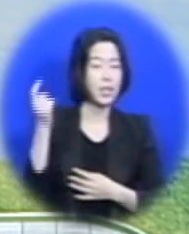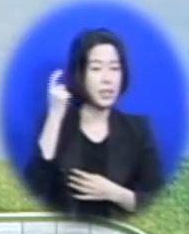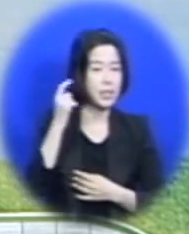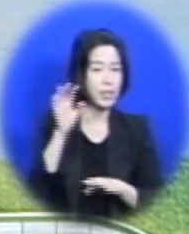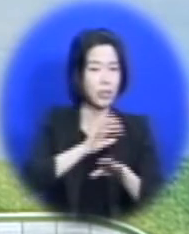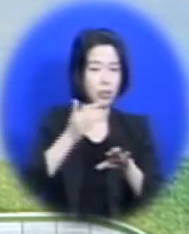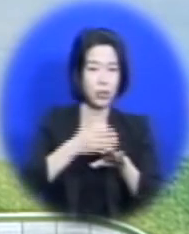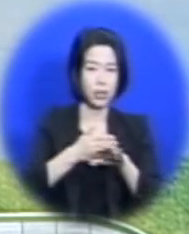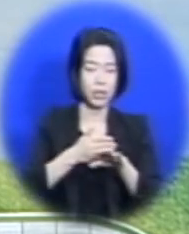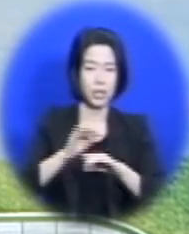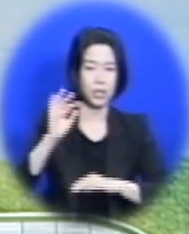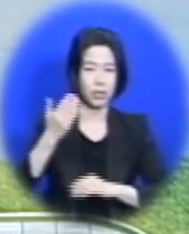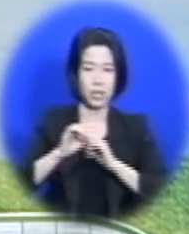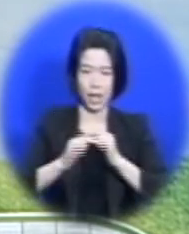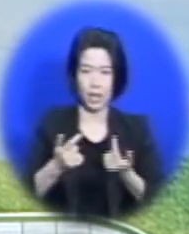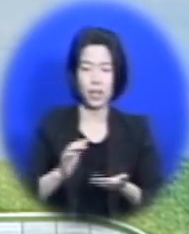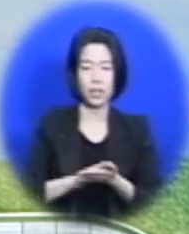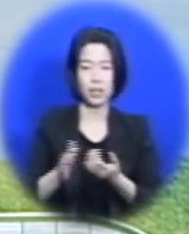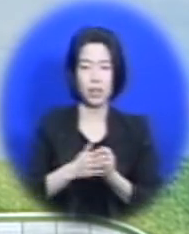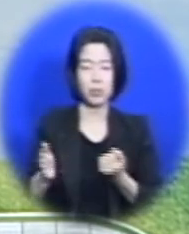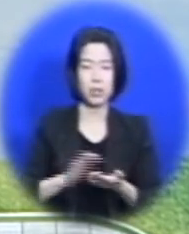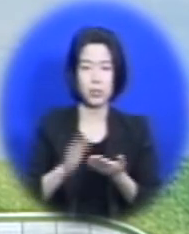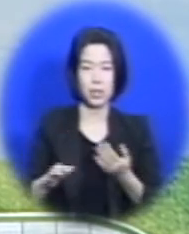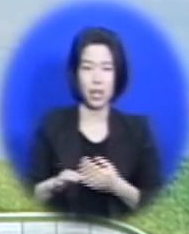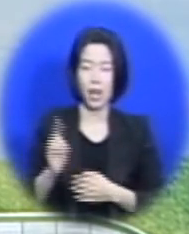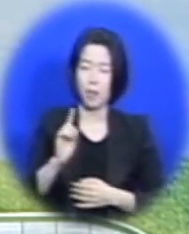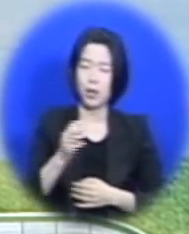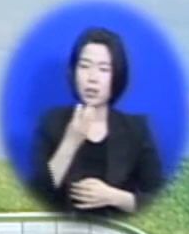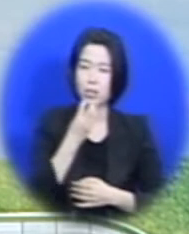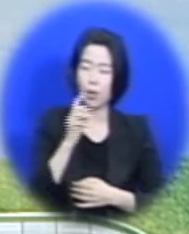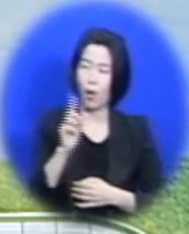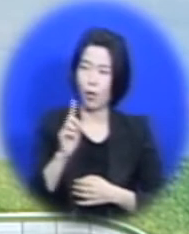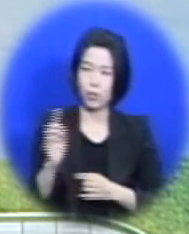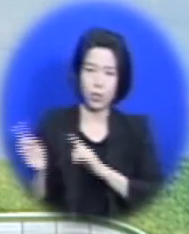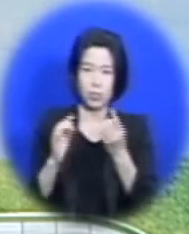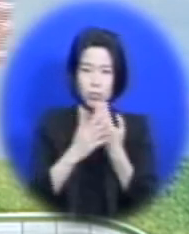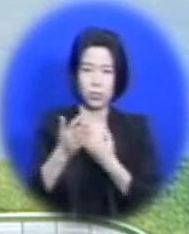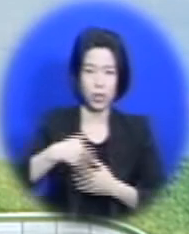훈련이 되지 않아서 그랬던 것뿐이에요. 한 번은 서울의 어느 교회 부흥회를 갔는데